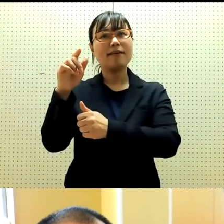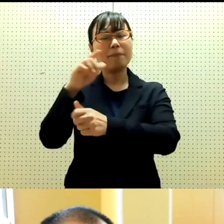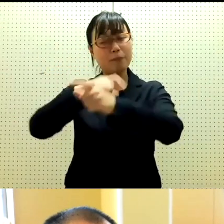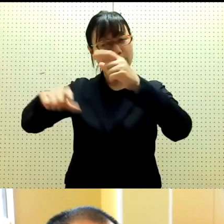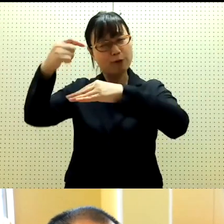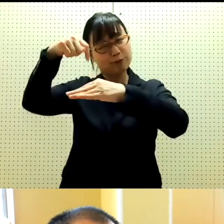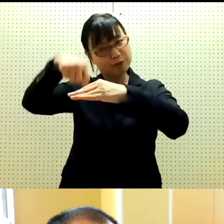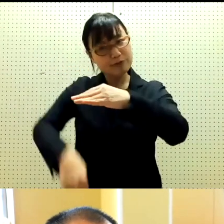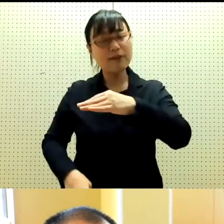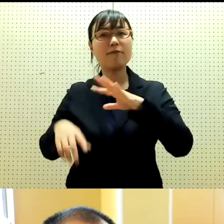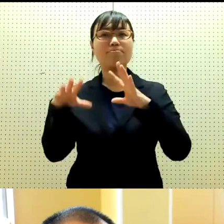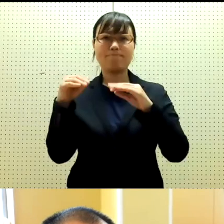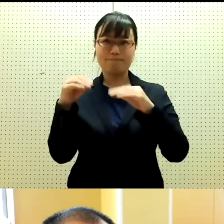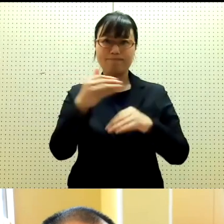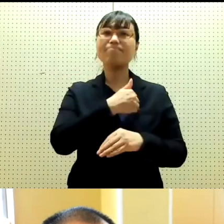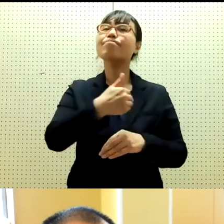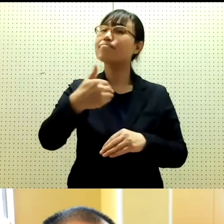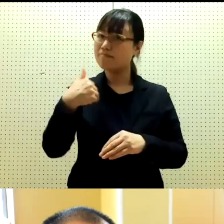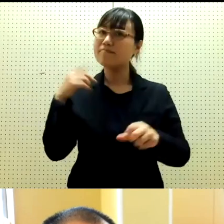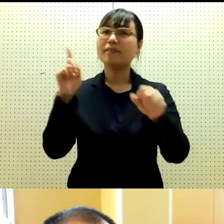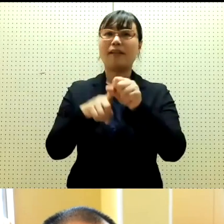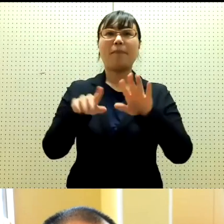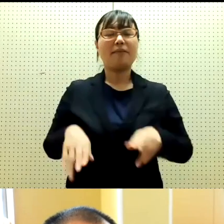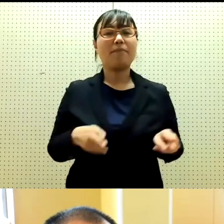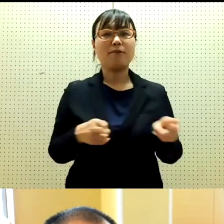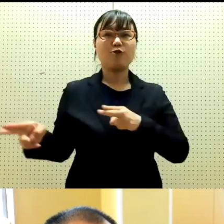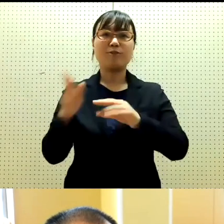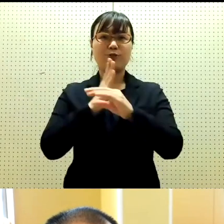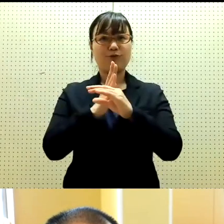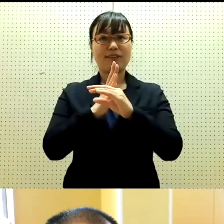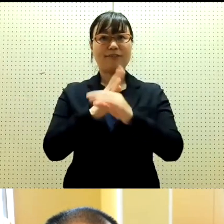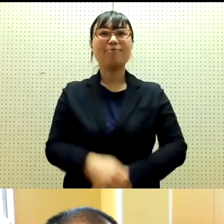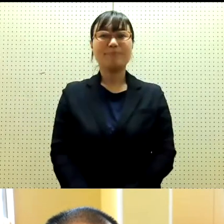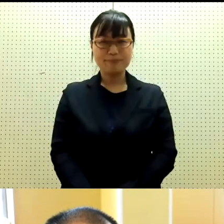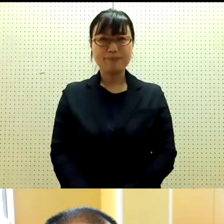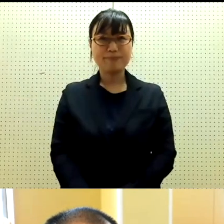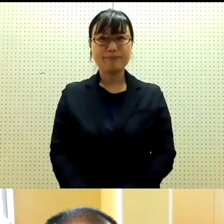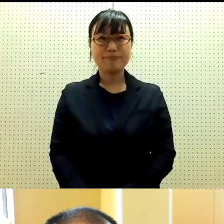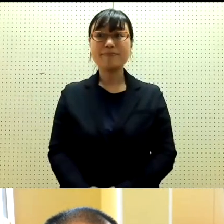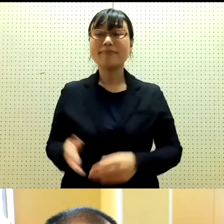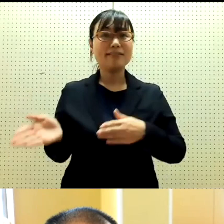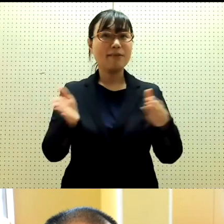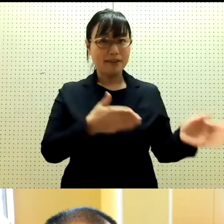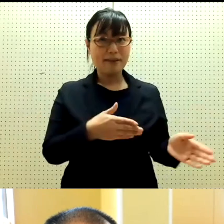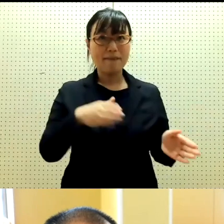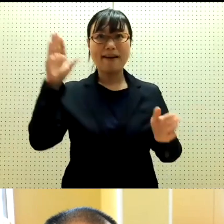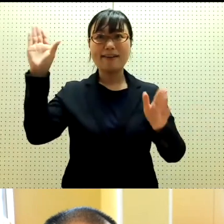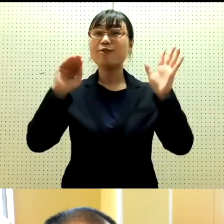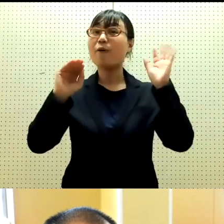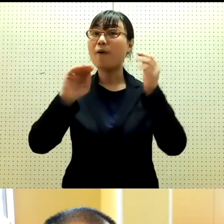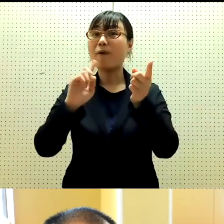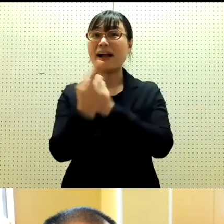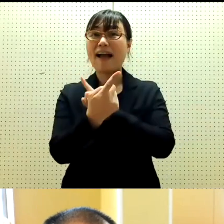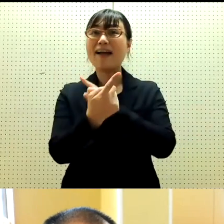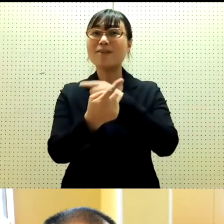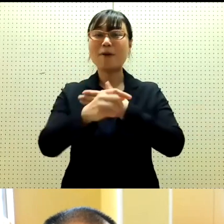し合えるように今準備を進めているところです。それでは、これから情報化のメリットというところ